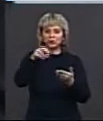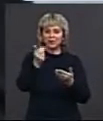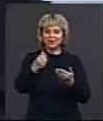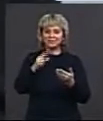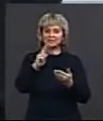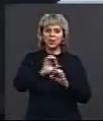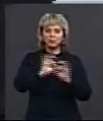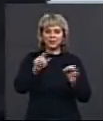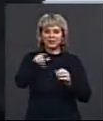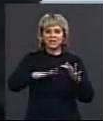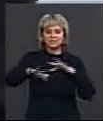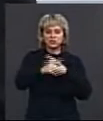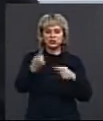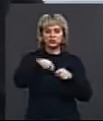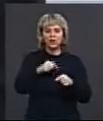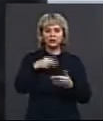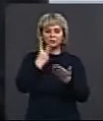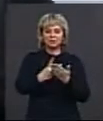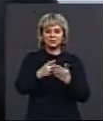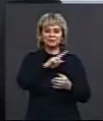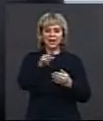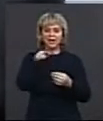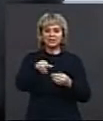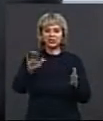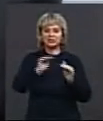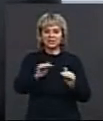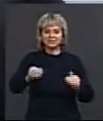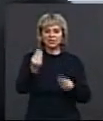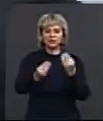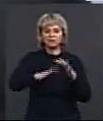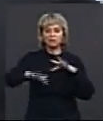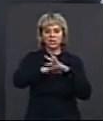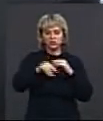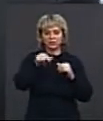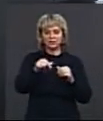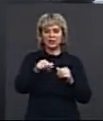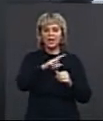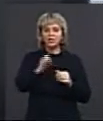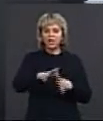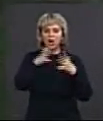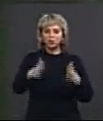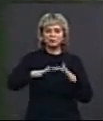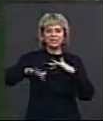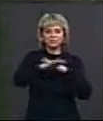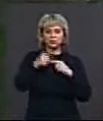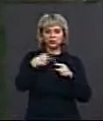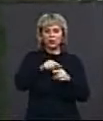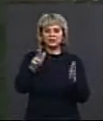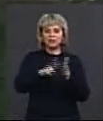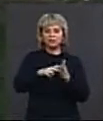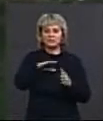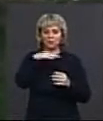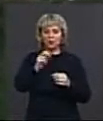такой прекрасная территория, которую мы видим, какие детские игровые площадки. И огромная территория. Это